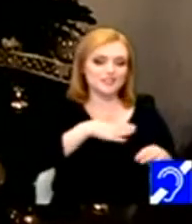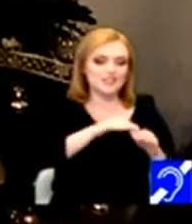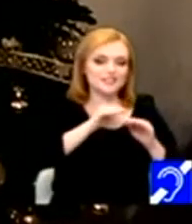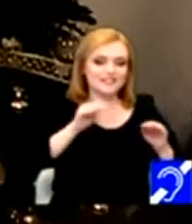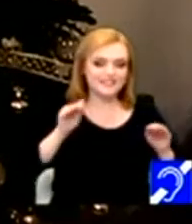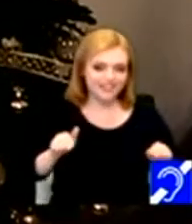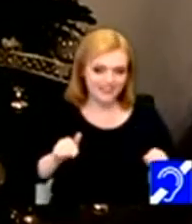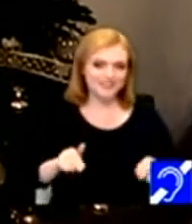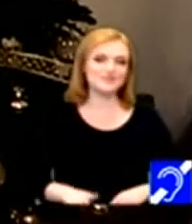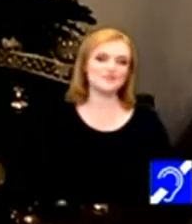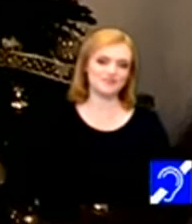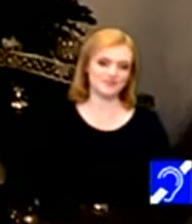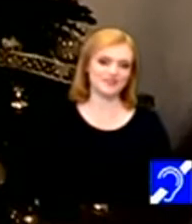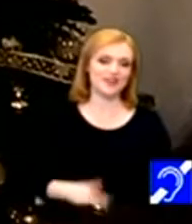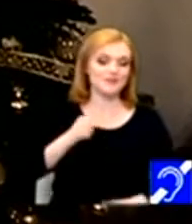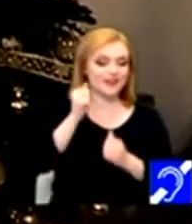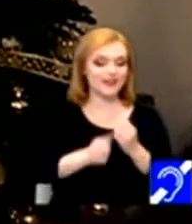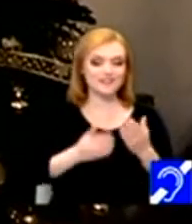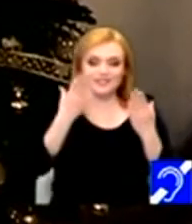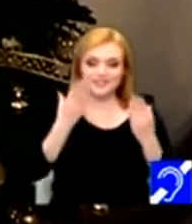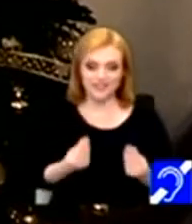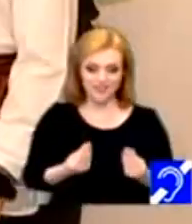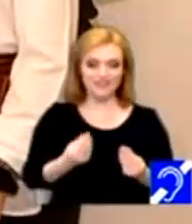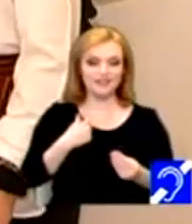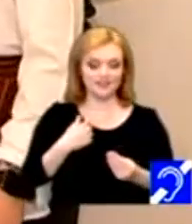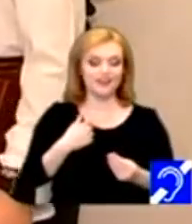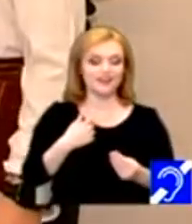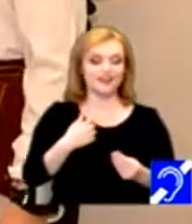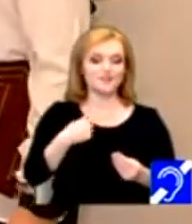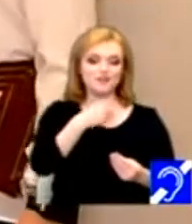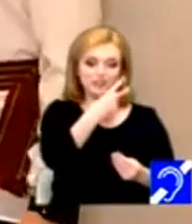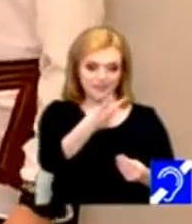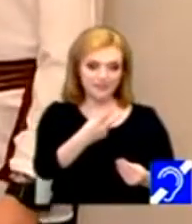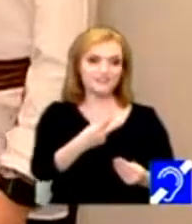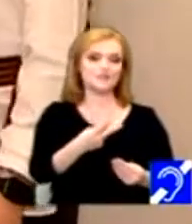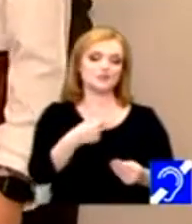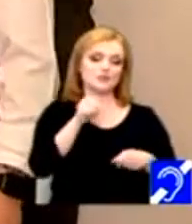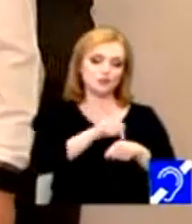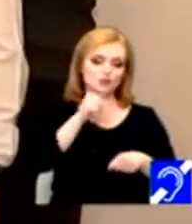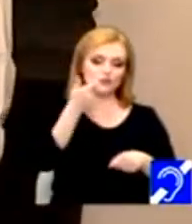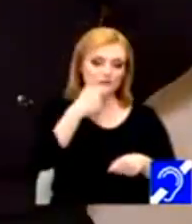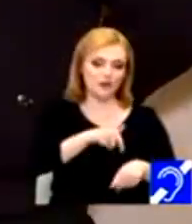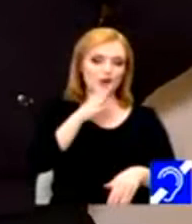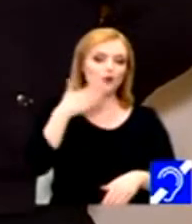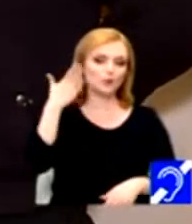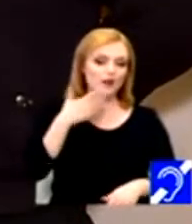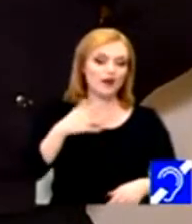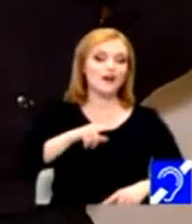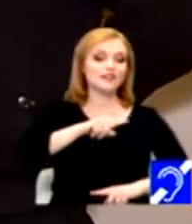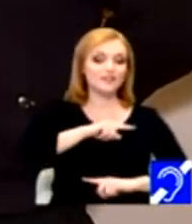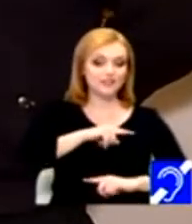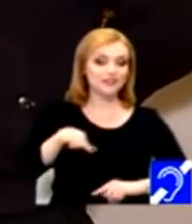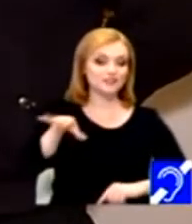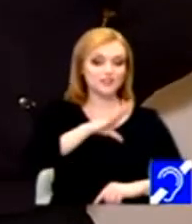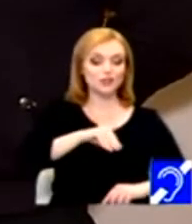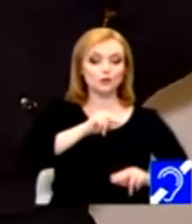care muncesc zi de zi în această ambasadă și cu adevărat aici ne simțim români. La final, toți angajații ambasadii